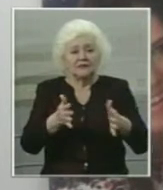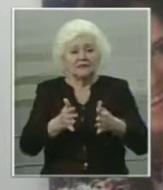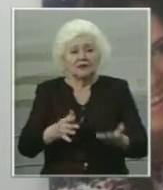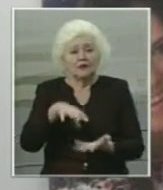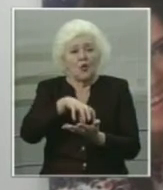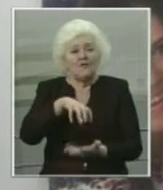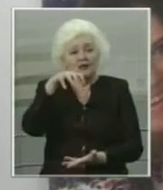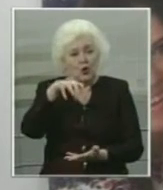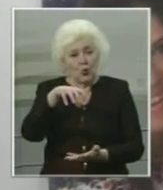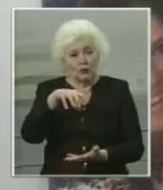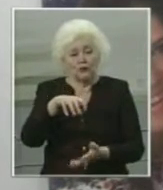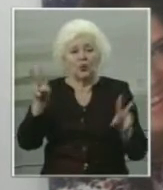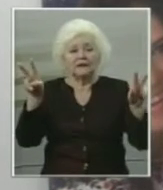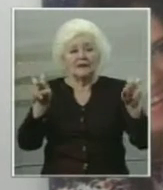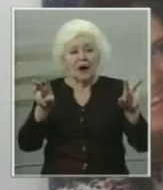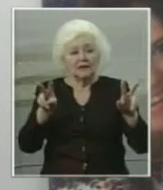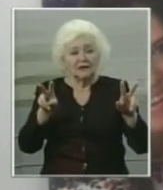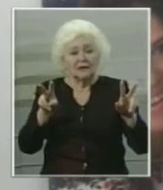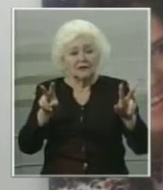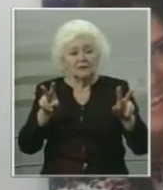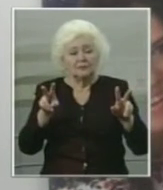Великодню, тематика